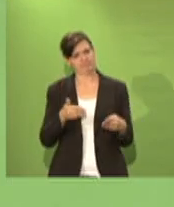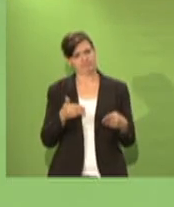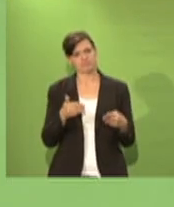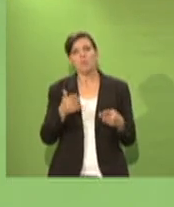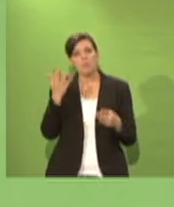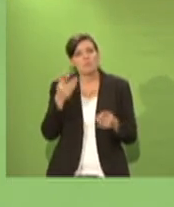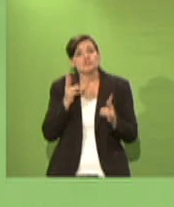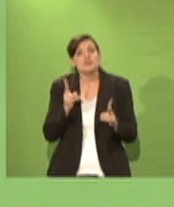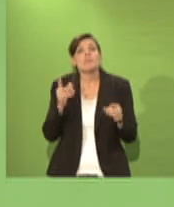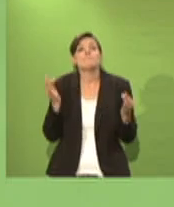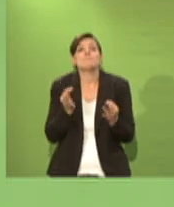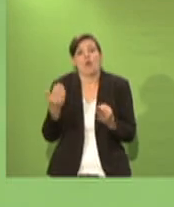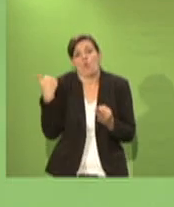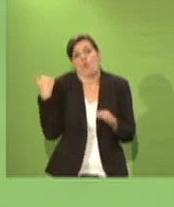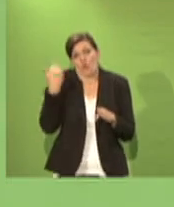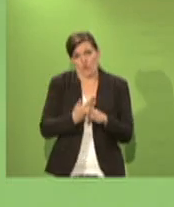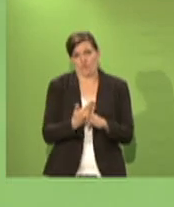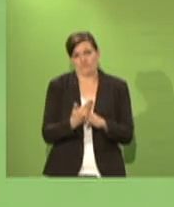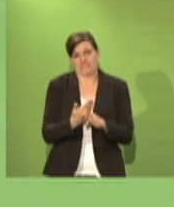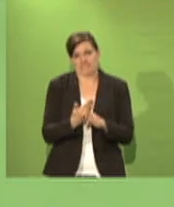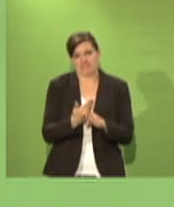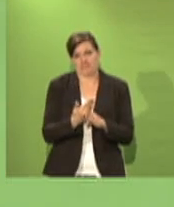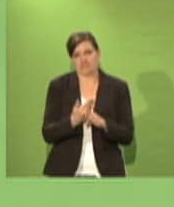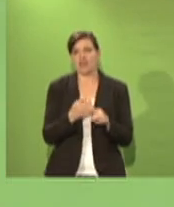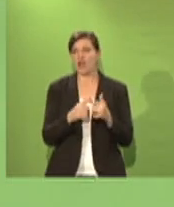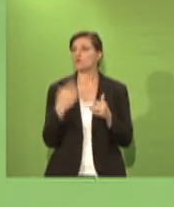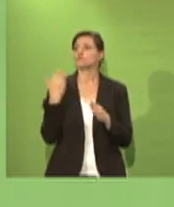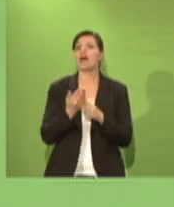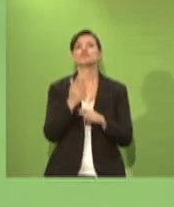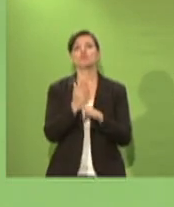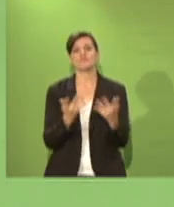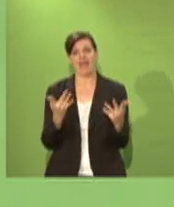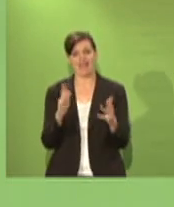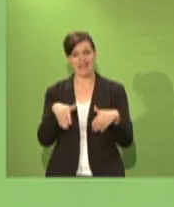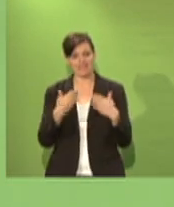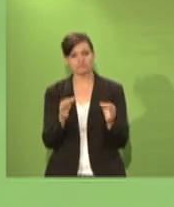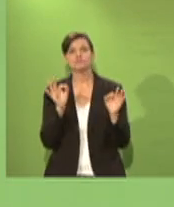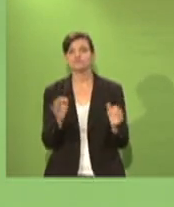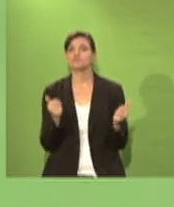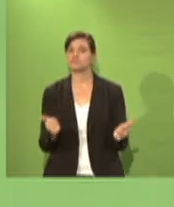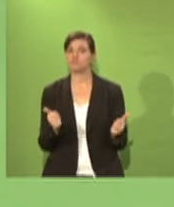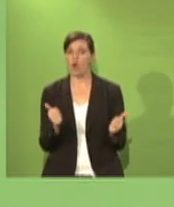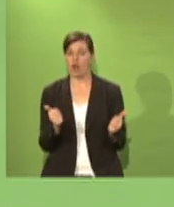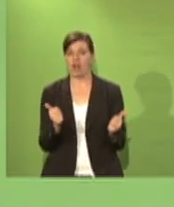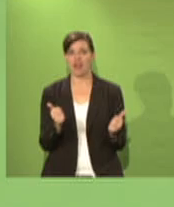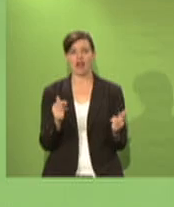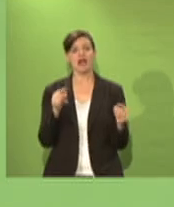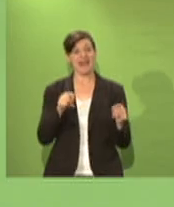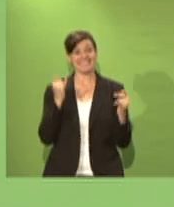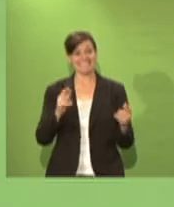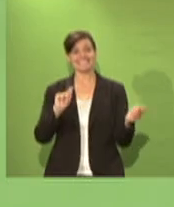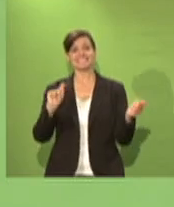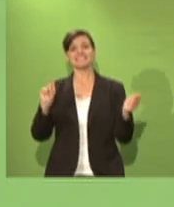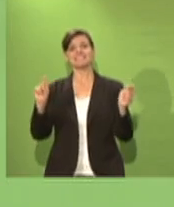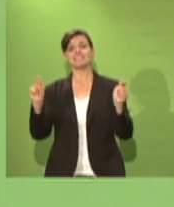ihre Berechtigung hatte und zum Teil beeindruckende Ergebnisse zeitigte, zur systematischen